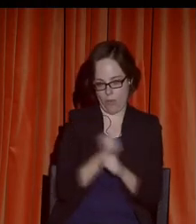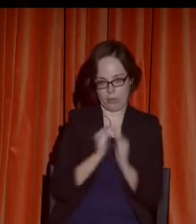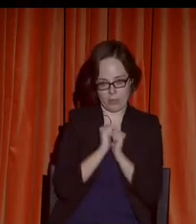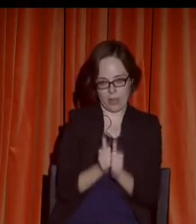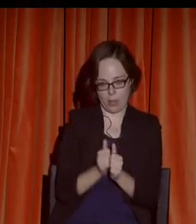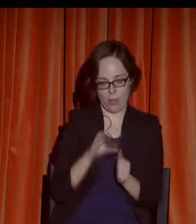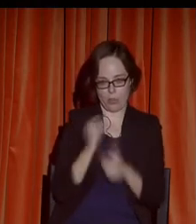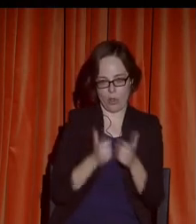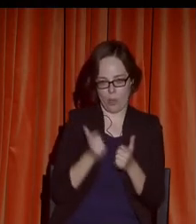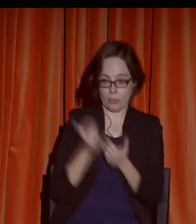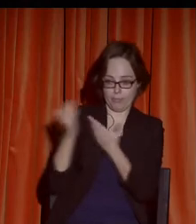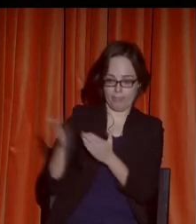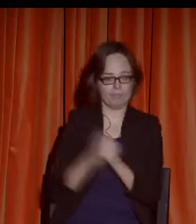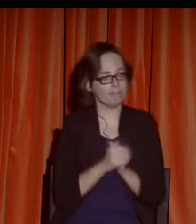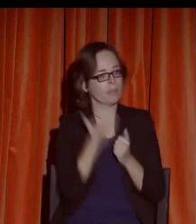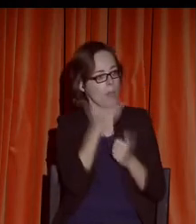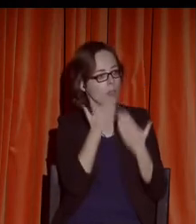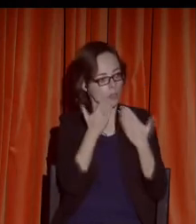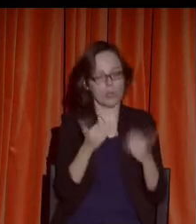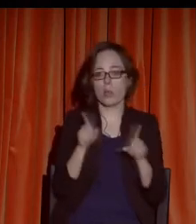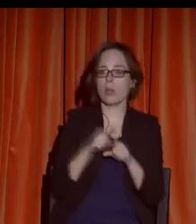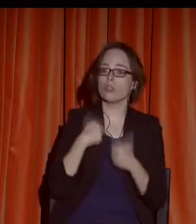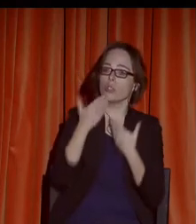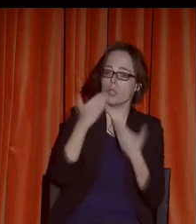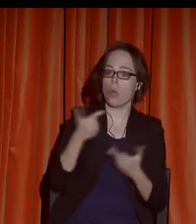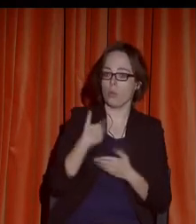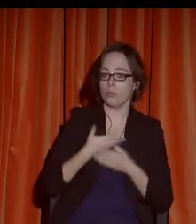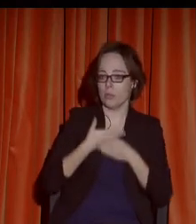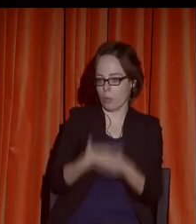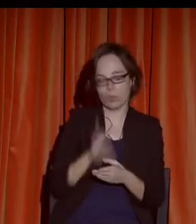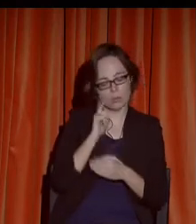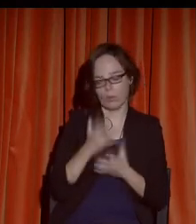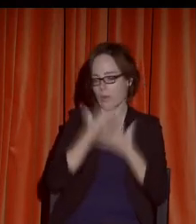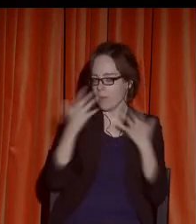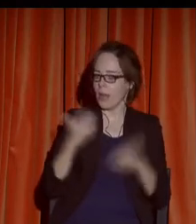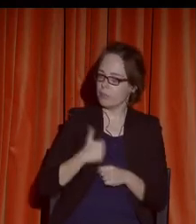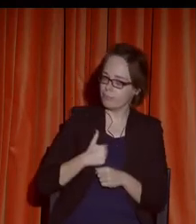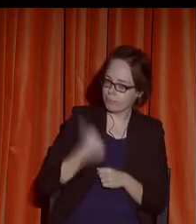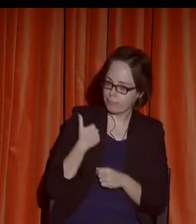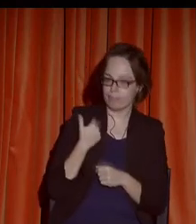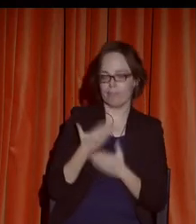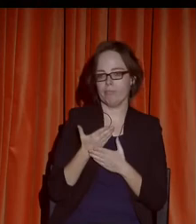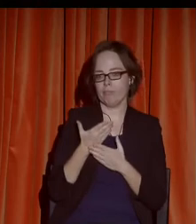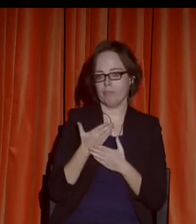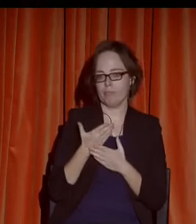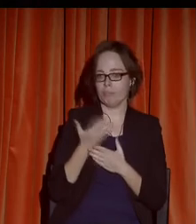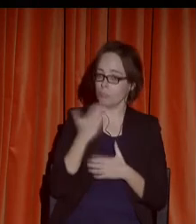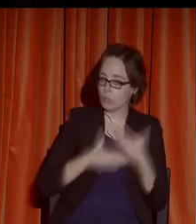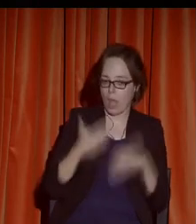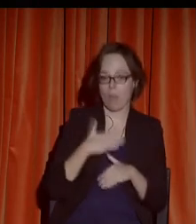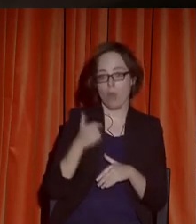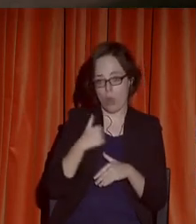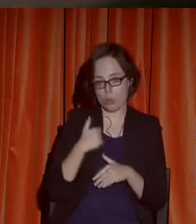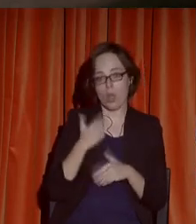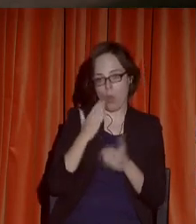głos. Dziękuję bardzo. Dziękuję także za zaproszenie. To jest dla mnie ogromny zaszczyt i przyjemność, że po raz kolejny mogę już uczestniczyć